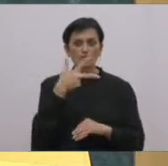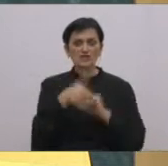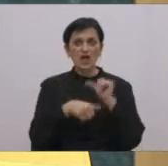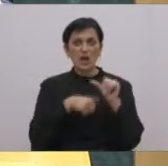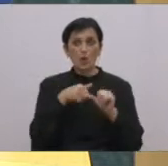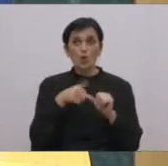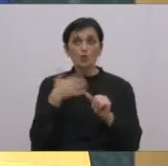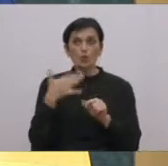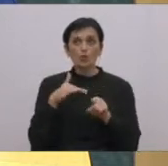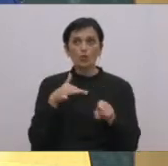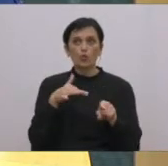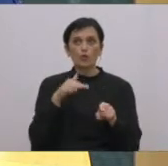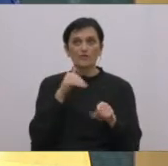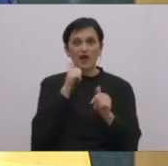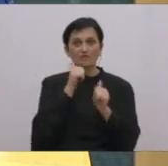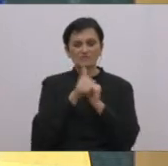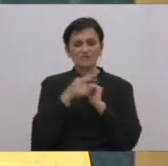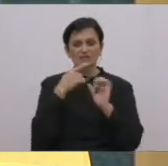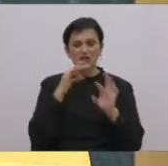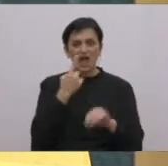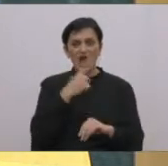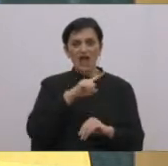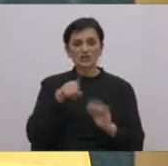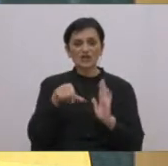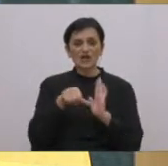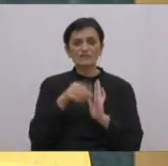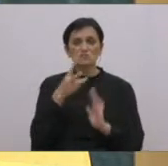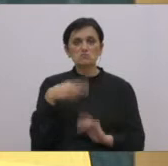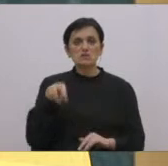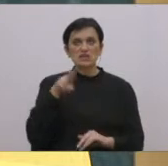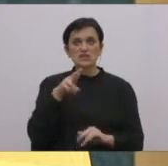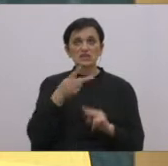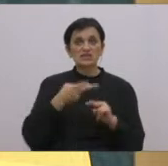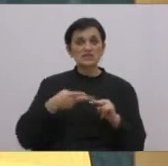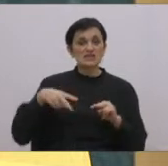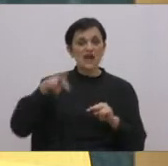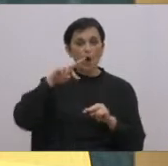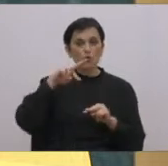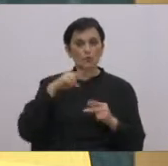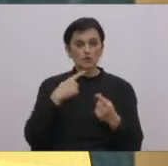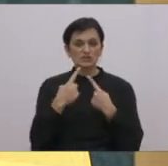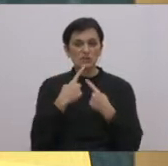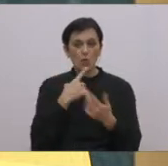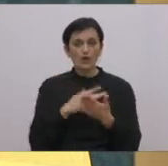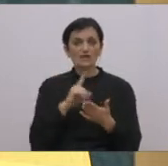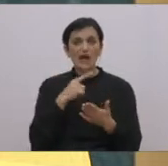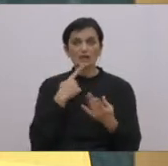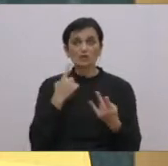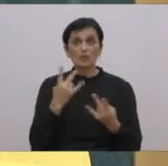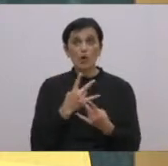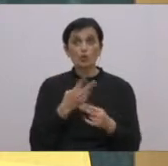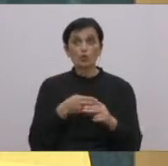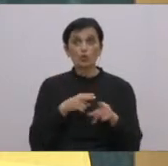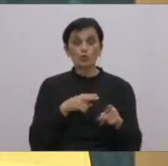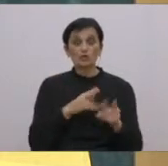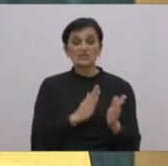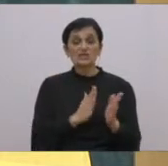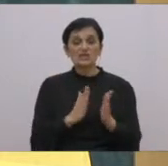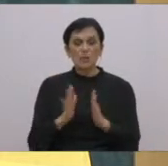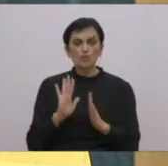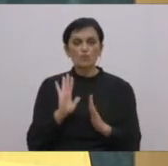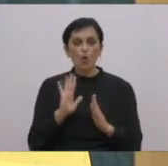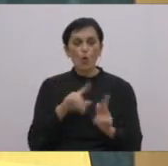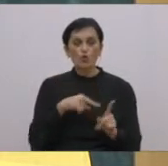აქ უკვე საპროგნოზოდ 1.6 მილიარდი ანუ თითქმის გაორმაგებაზე არის საუბარი და რა თქმა უნდა აღნიშნული ტენდენცია მხოლოდ და